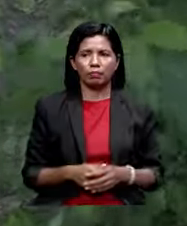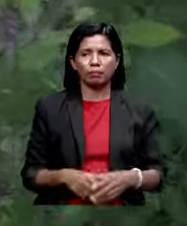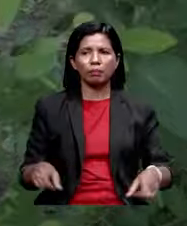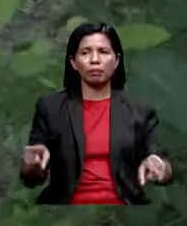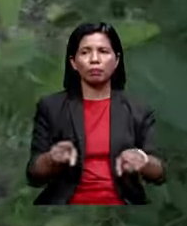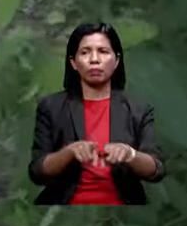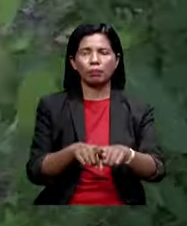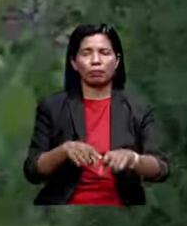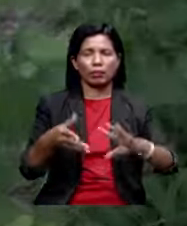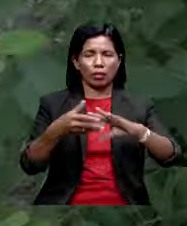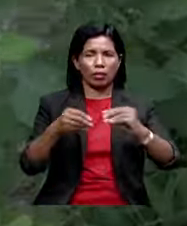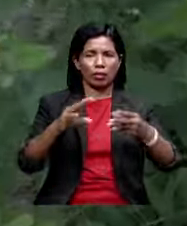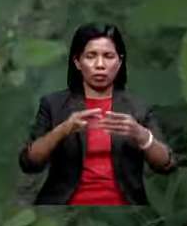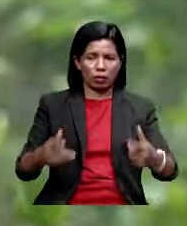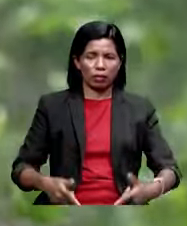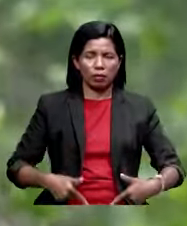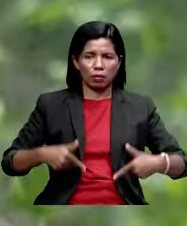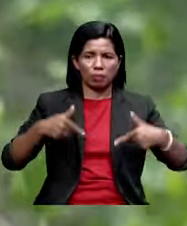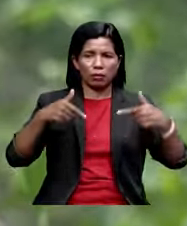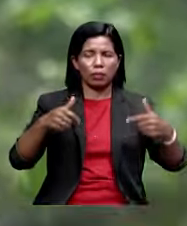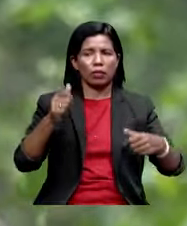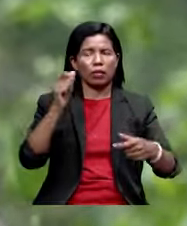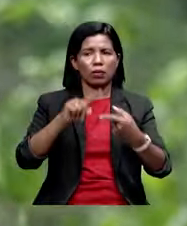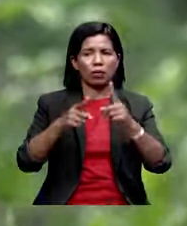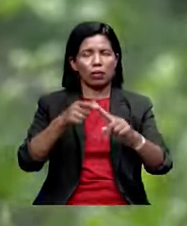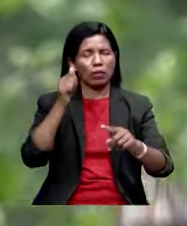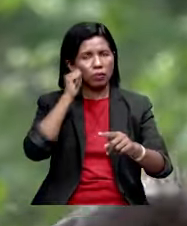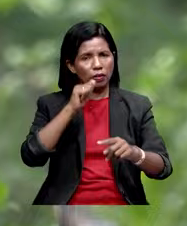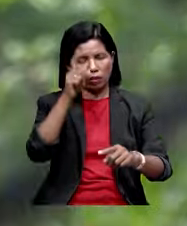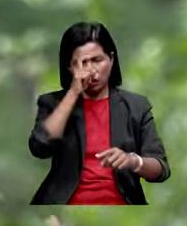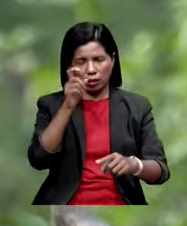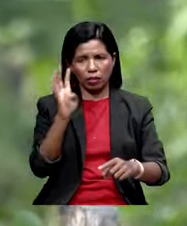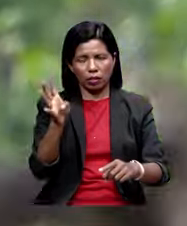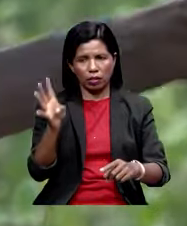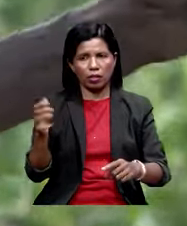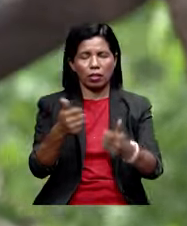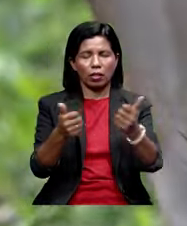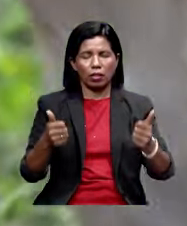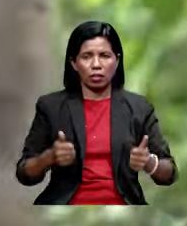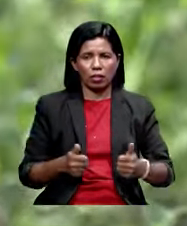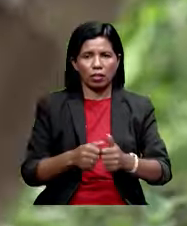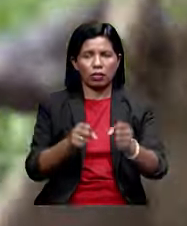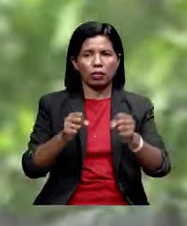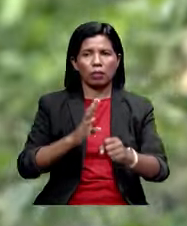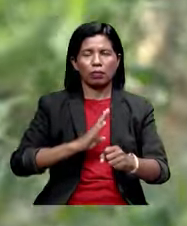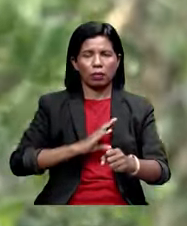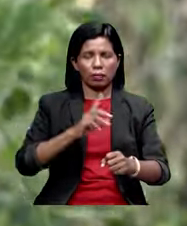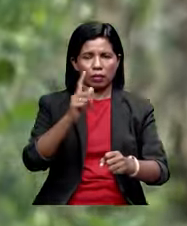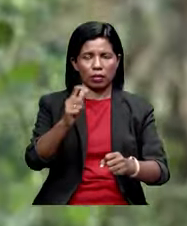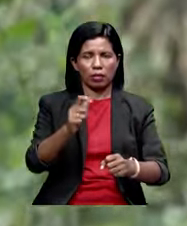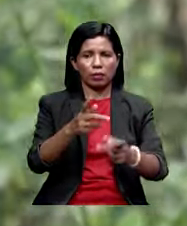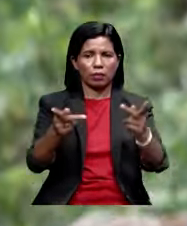Hanesan historia Morris husinan feto Maria Soares hotinan hatnulu hele ihaldeia Timor Manik suku Bairu Pite